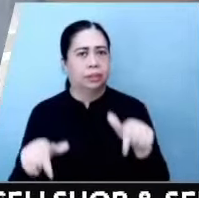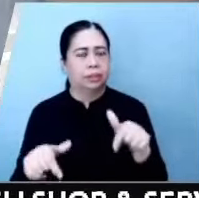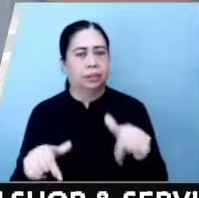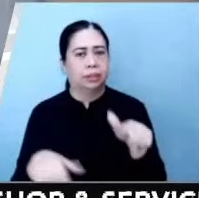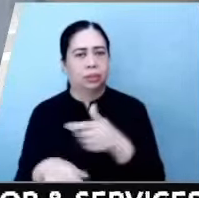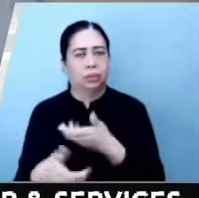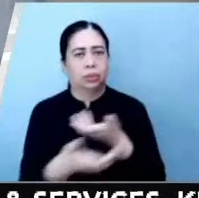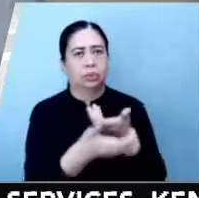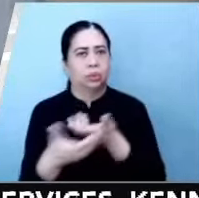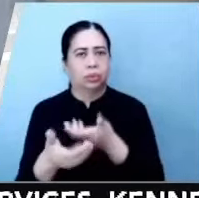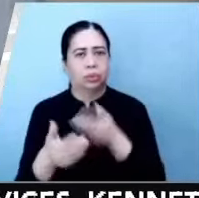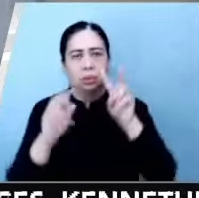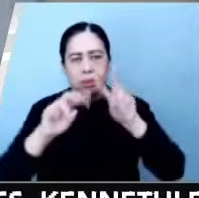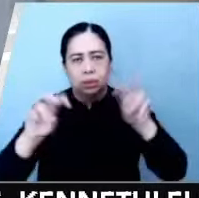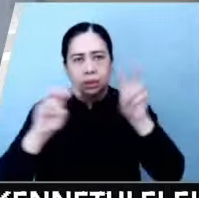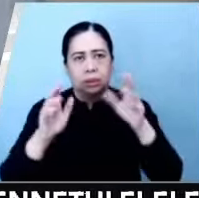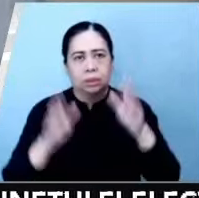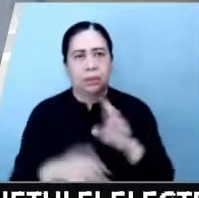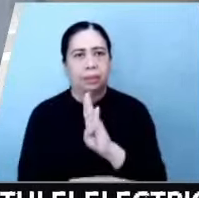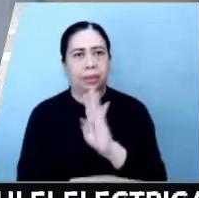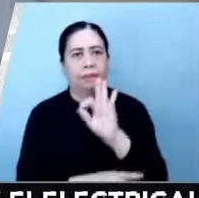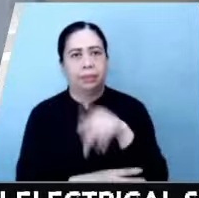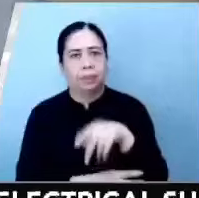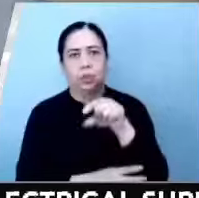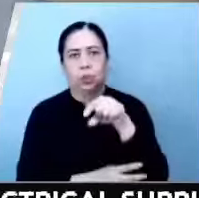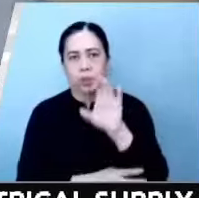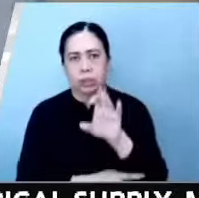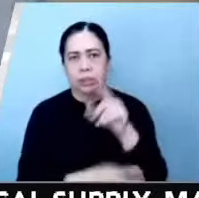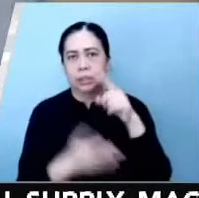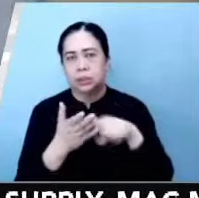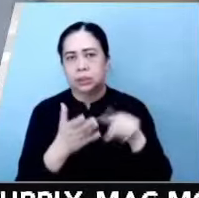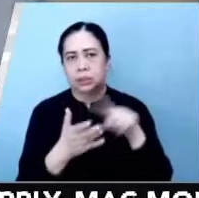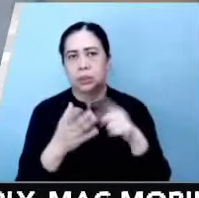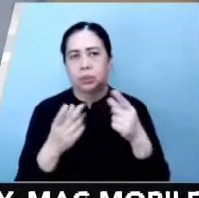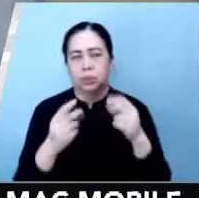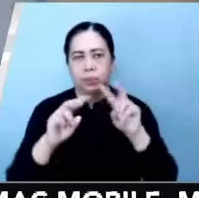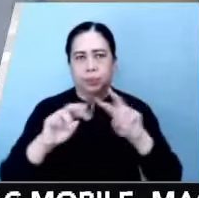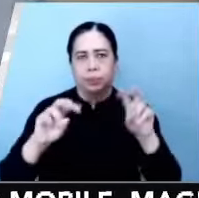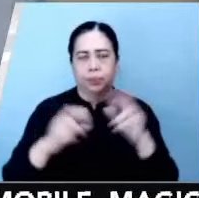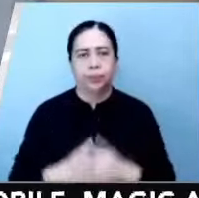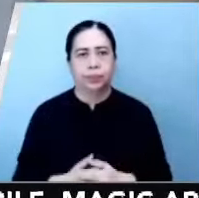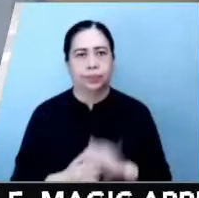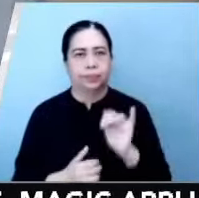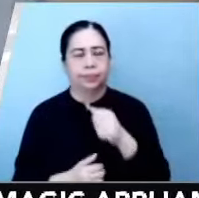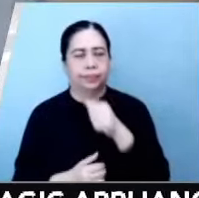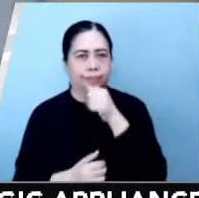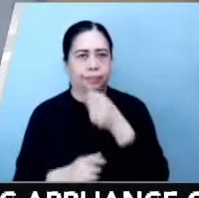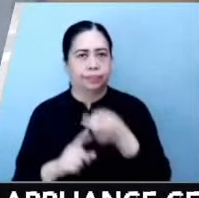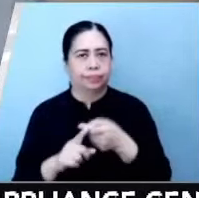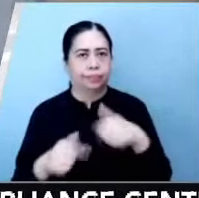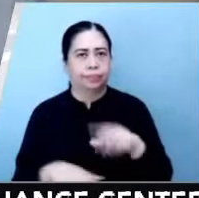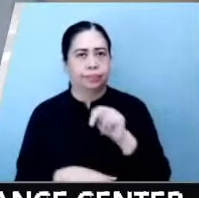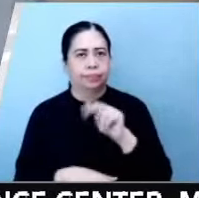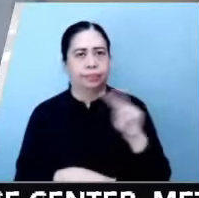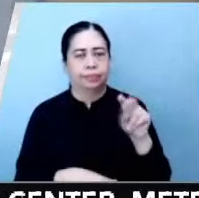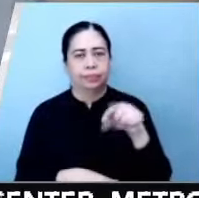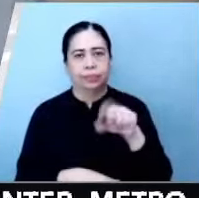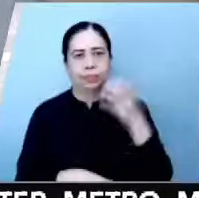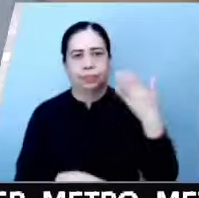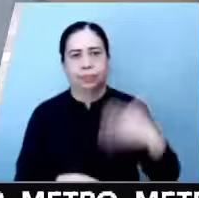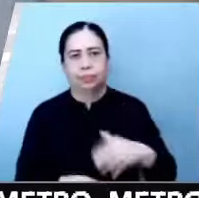ng bfp Quezon City nagpapatuloy yung sinasagawa nilang imbestigasyon yan ang unang balita mula rito sa Novaliches Quezon City Ako po si James